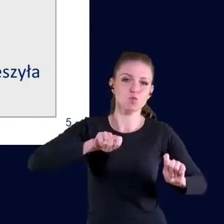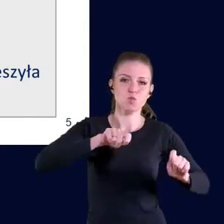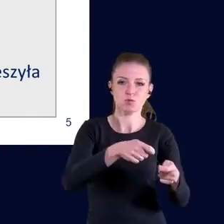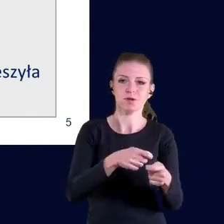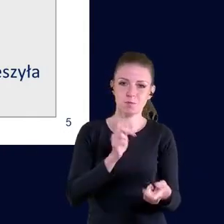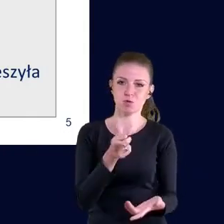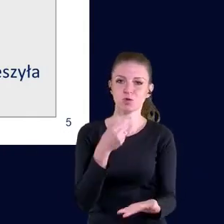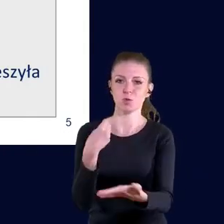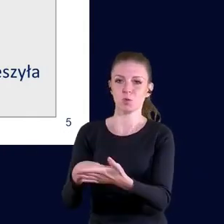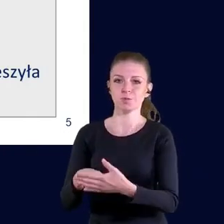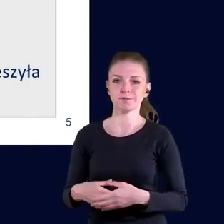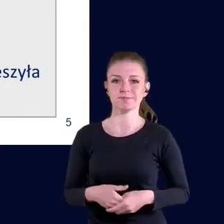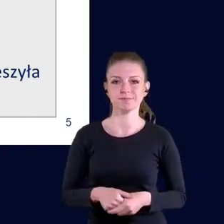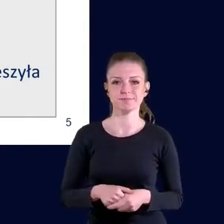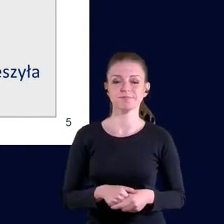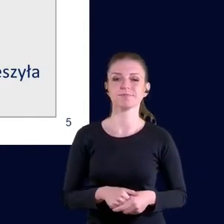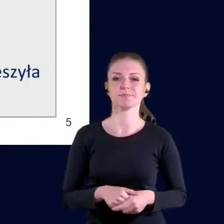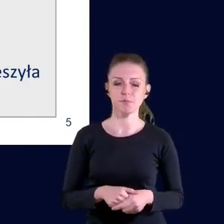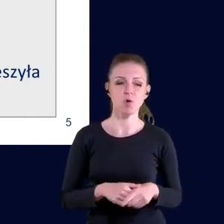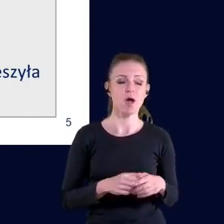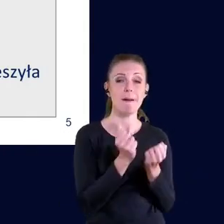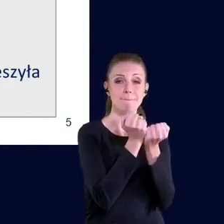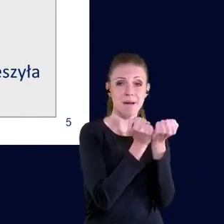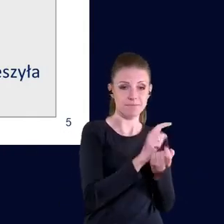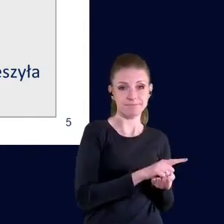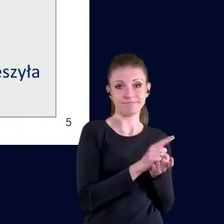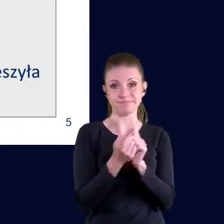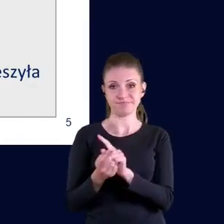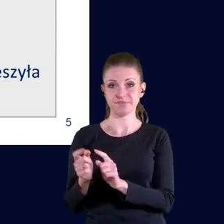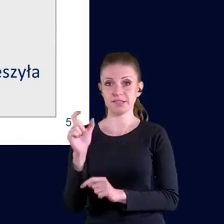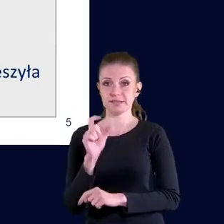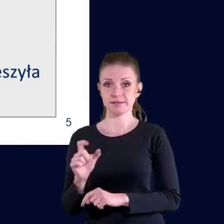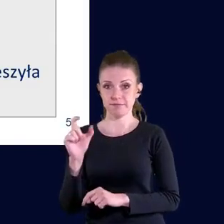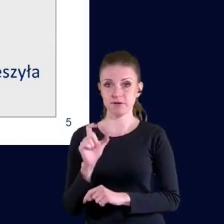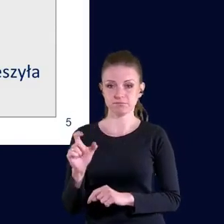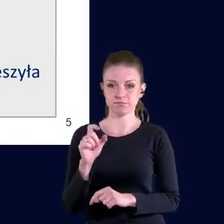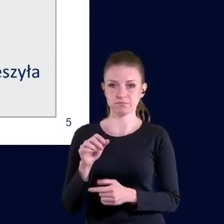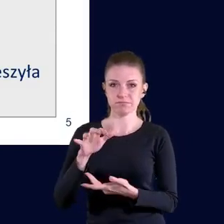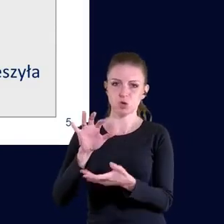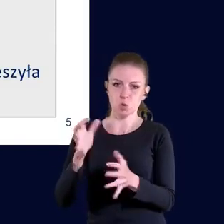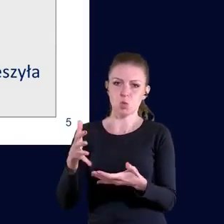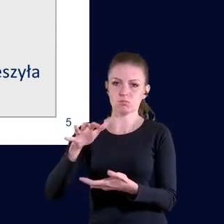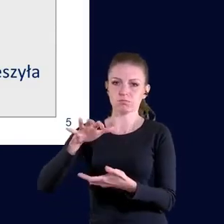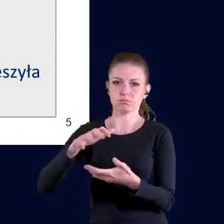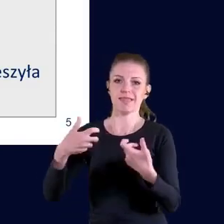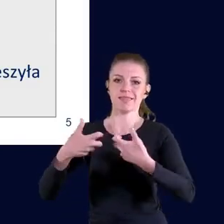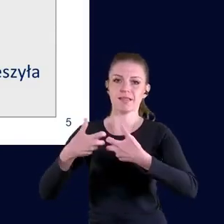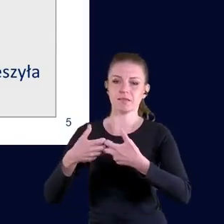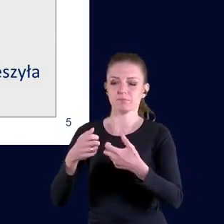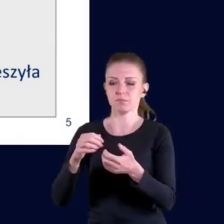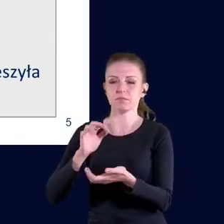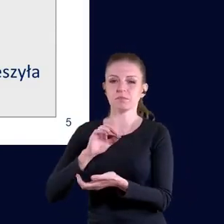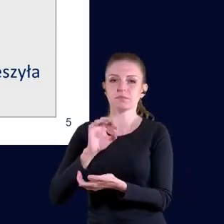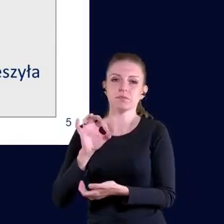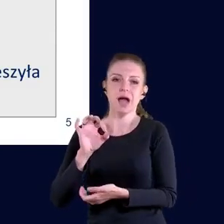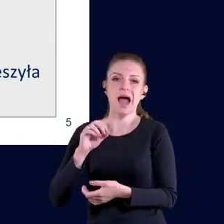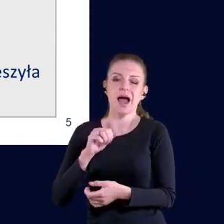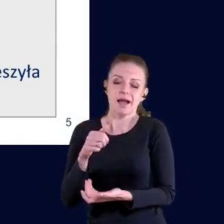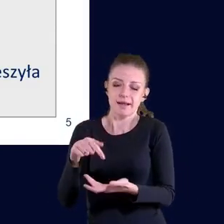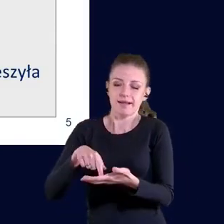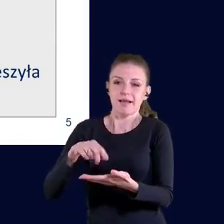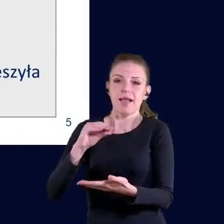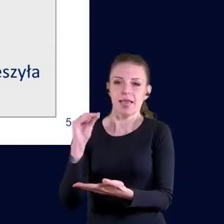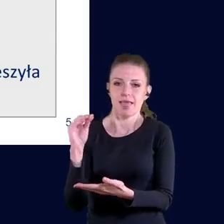Cyfryzacji które jest metodą na poradzenie sobie ze spadkiem sprzedaży podręczników tradycyjnych jaki jakim ono jest